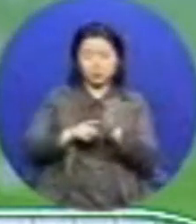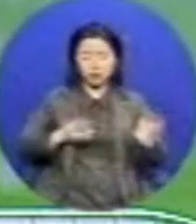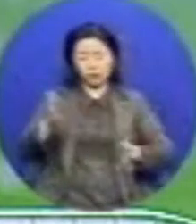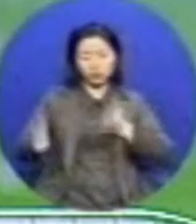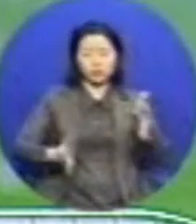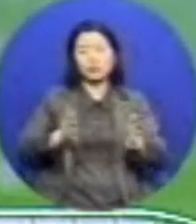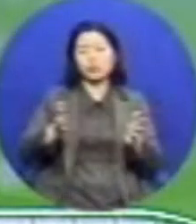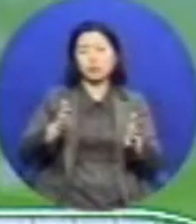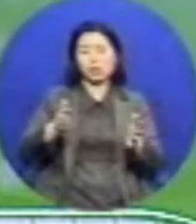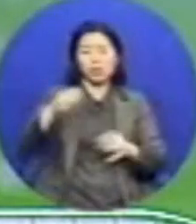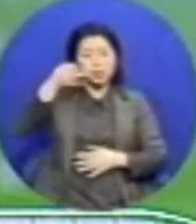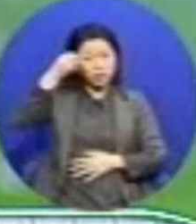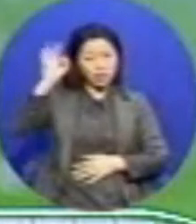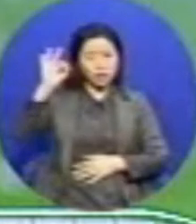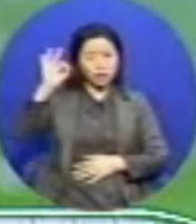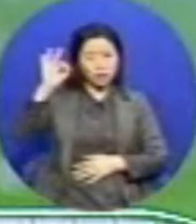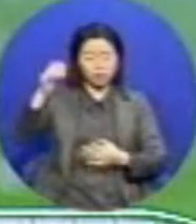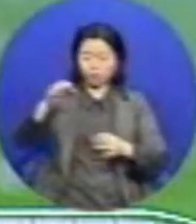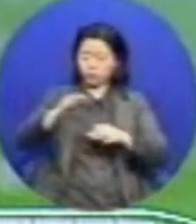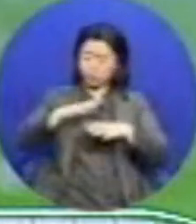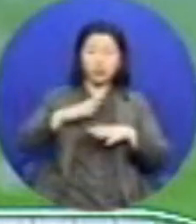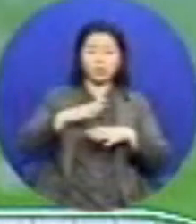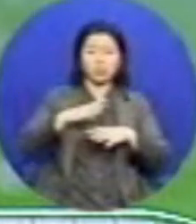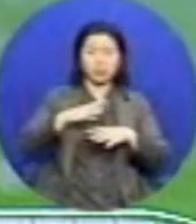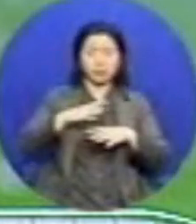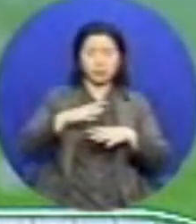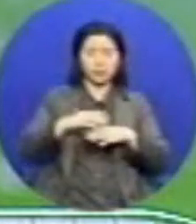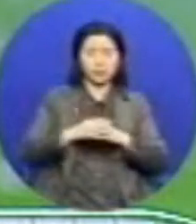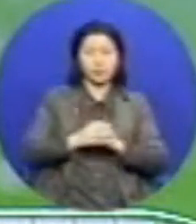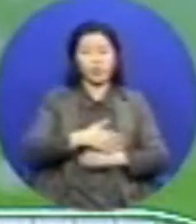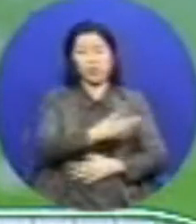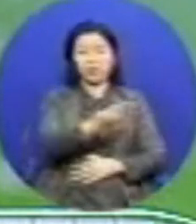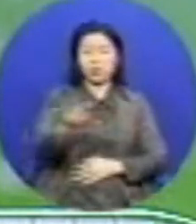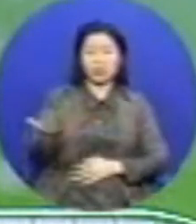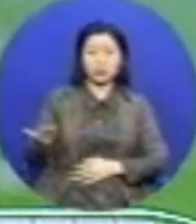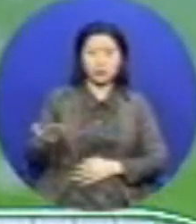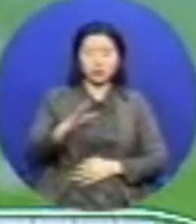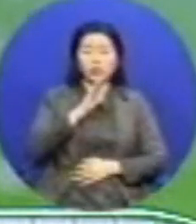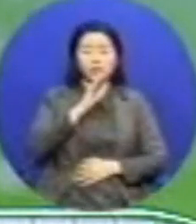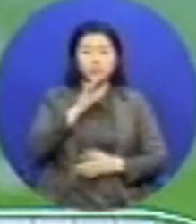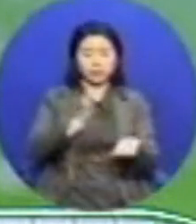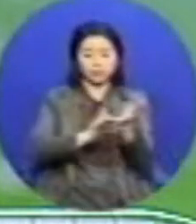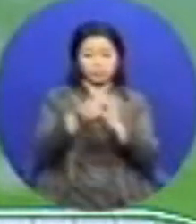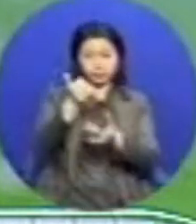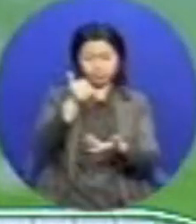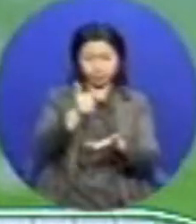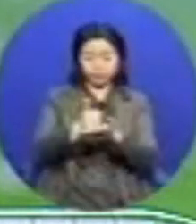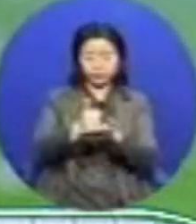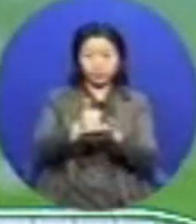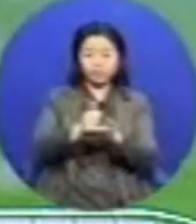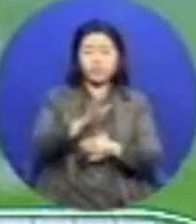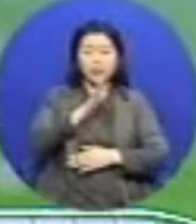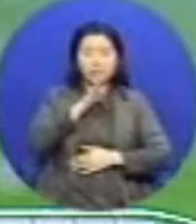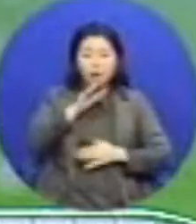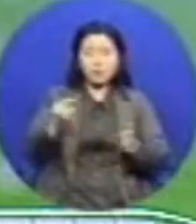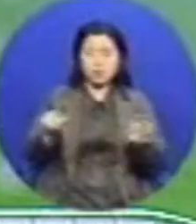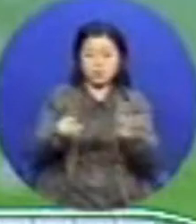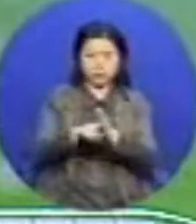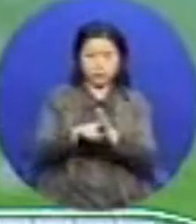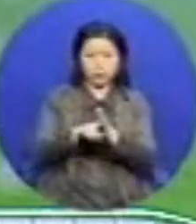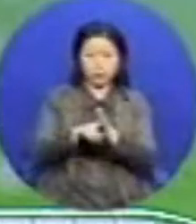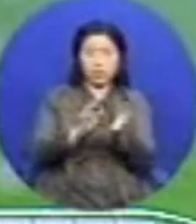놀라 어때요 여러분 진짜 예수님을 정말 믿고